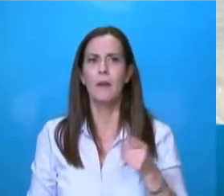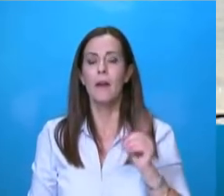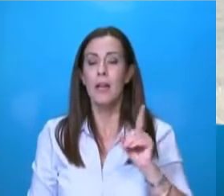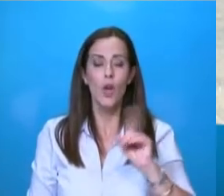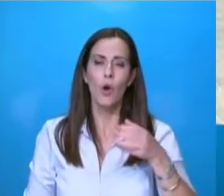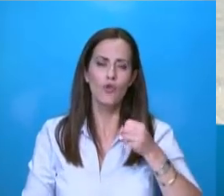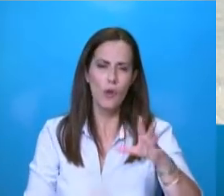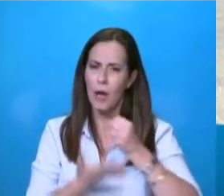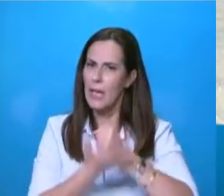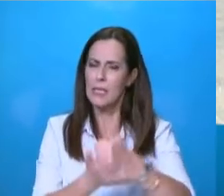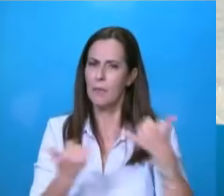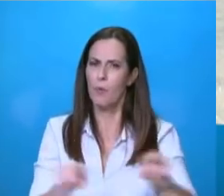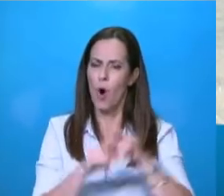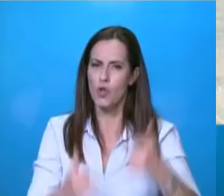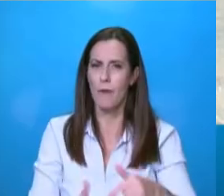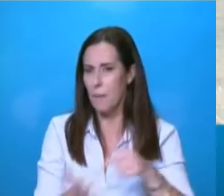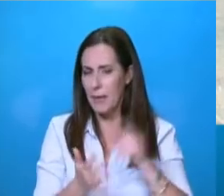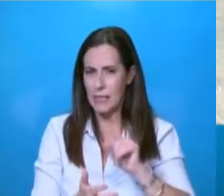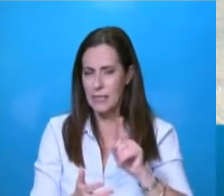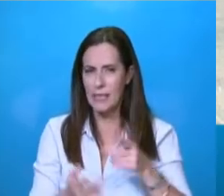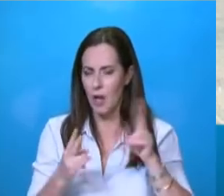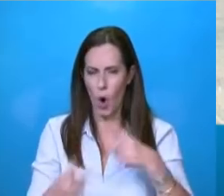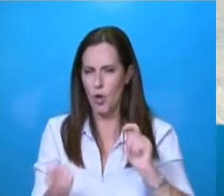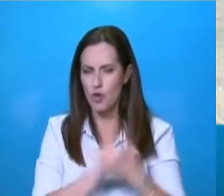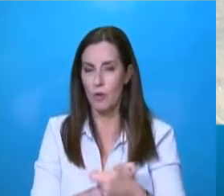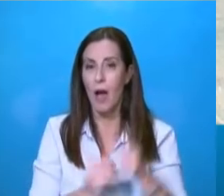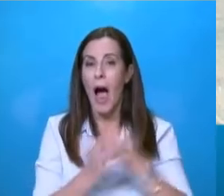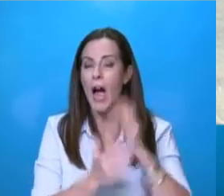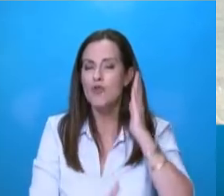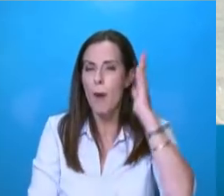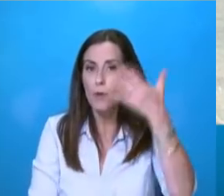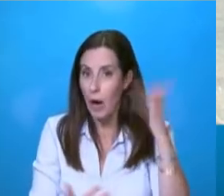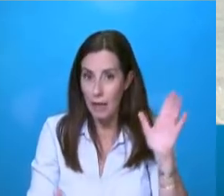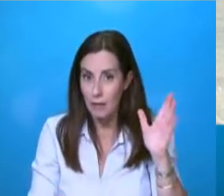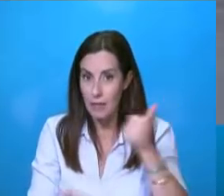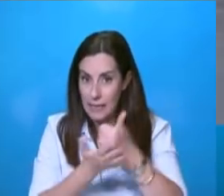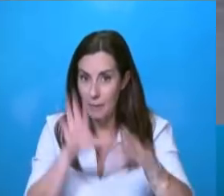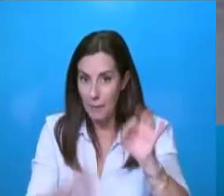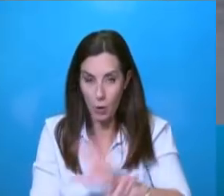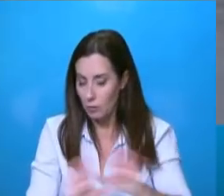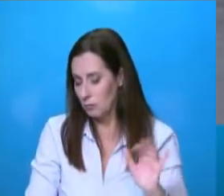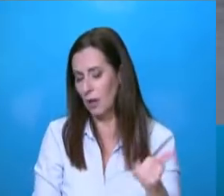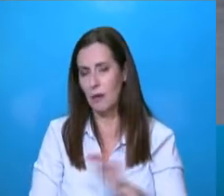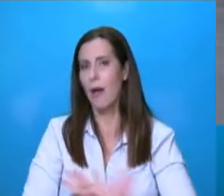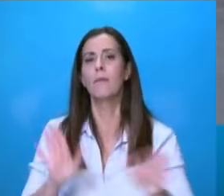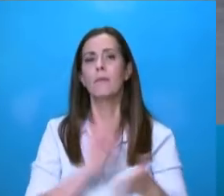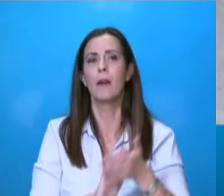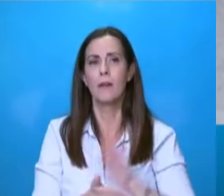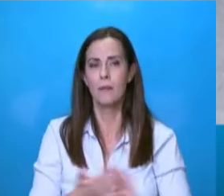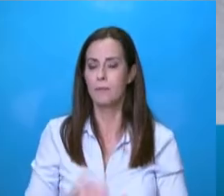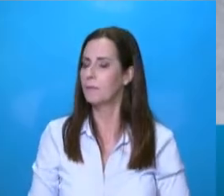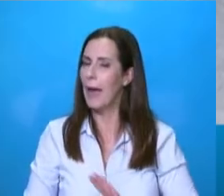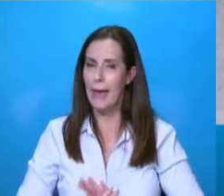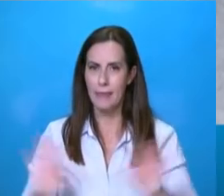לשלוח נציגים במצב הקיים. אני גם לא מאמין שזה יכול להשתנות. עד שהמשיח מגיע אין נציגים? כן. נקודה, סימן קריאה. נקודה, סימן